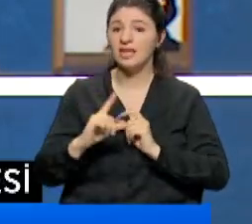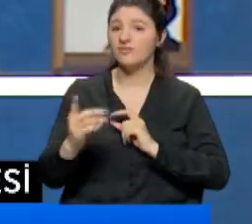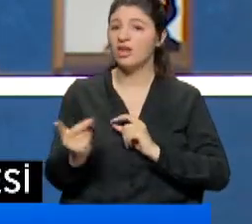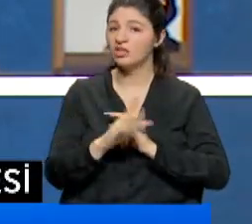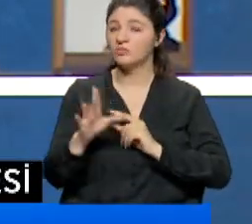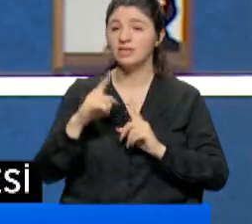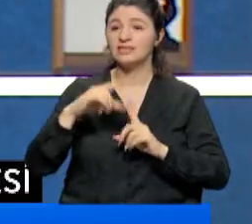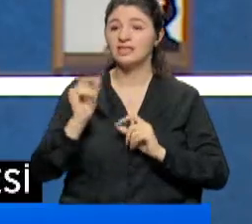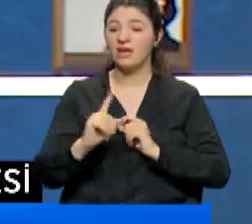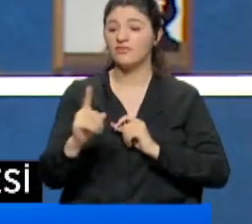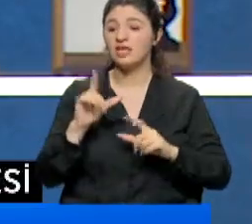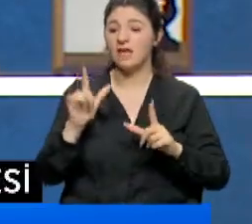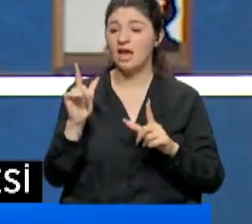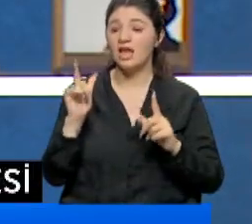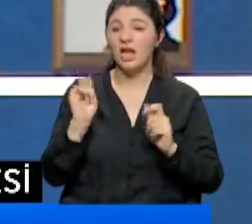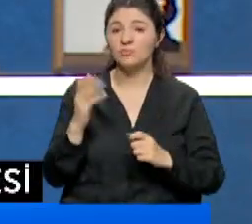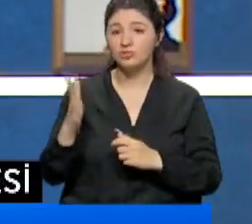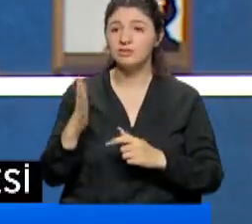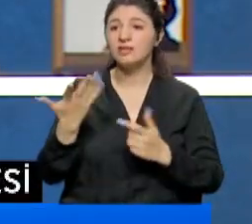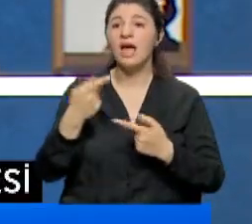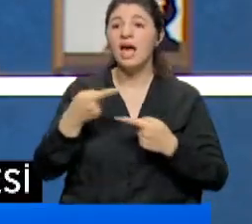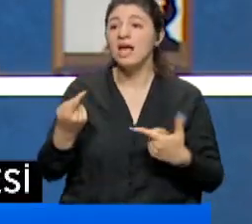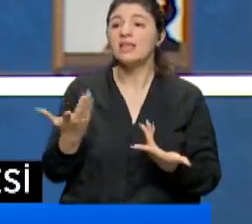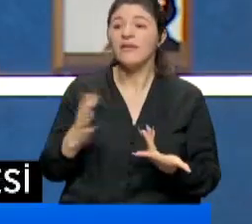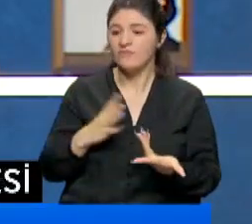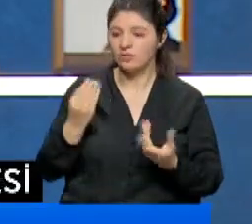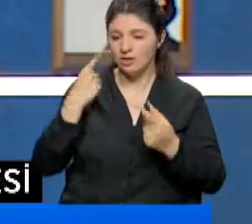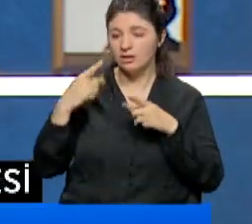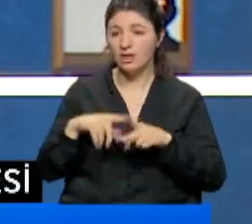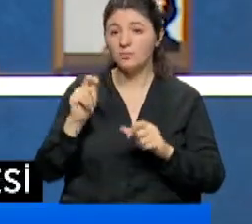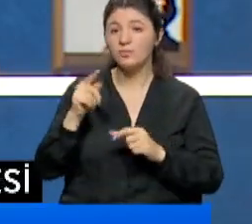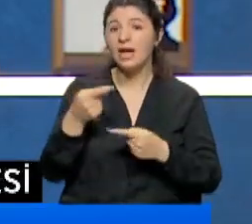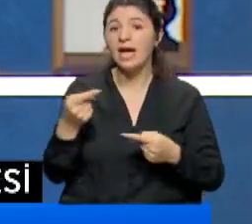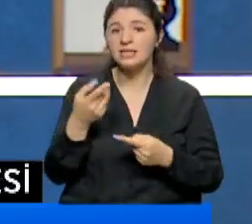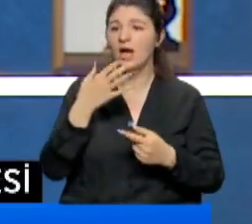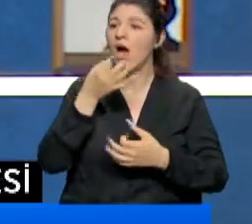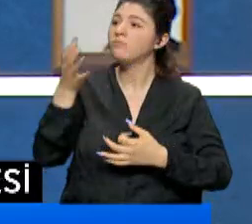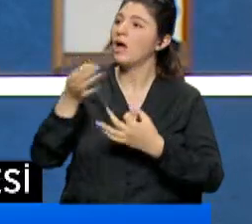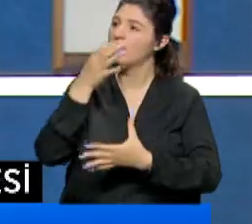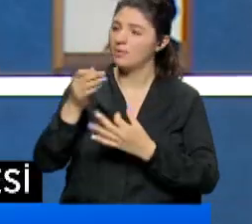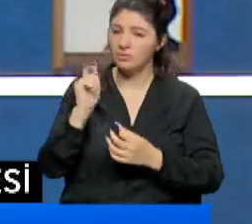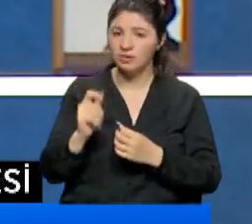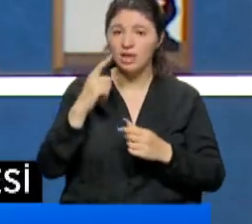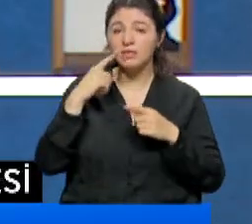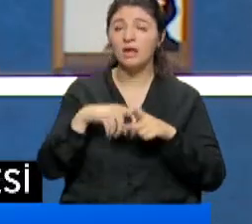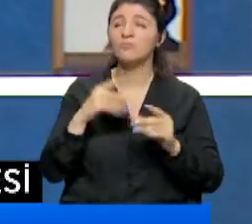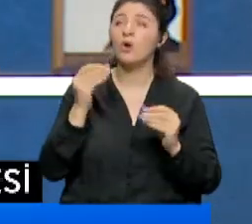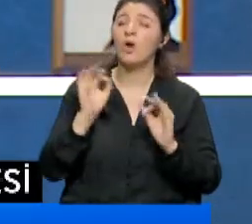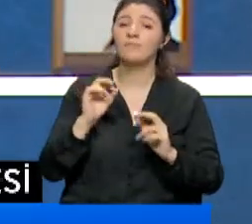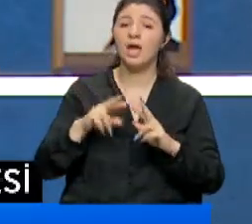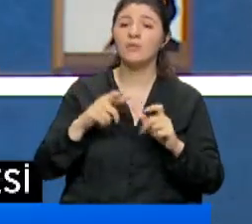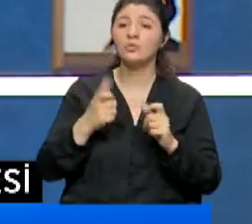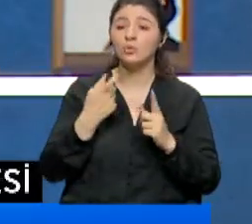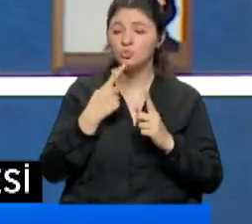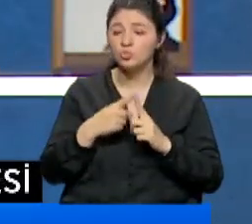açmayacağız Tedavinin gereklerini yerine getireceğiz yan etkileri Biz çok iyi Takip ediyoruz Bu yan etkileri bildirecekler takip çok önemli